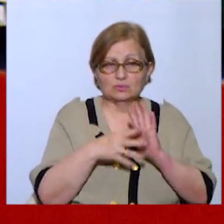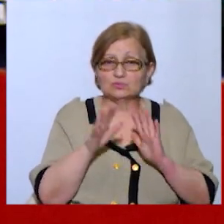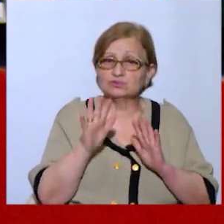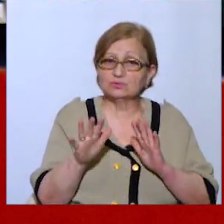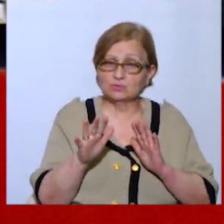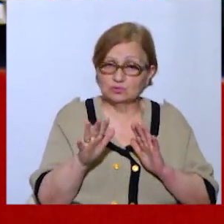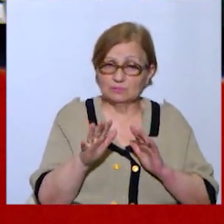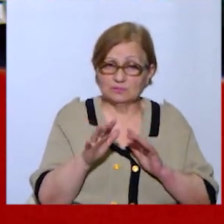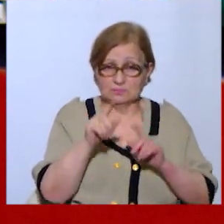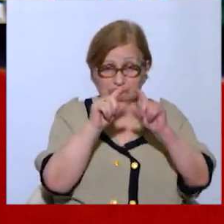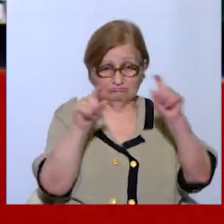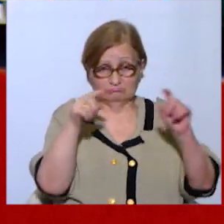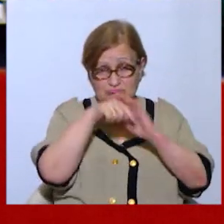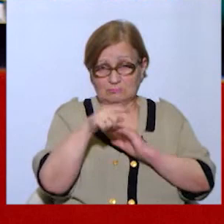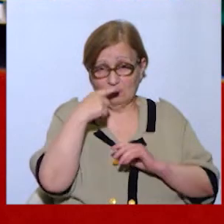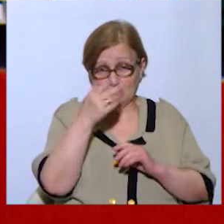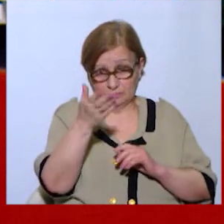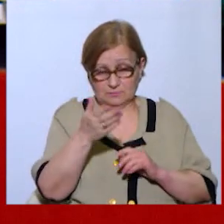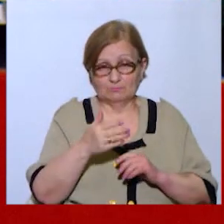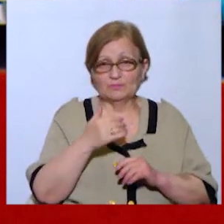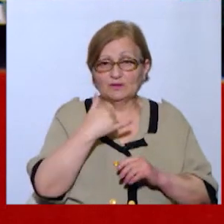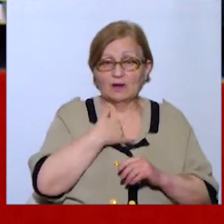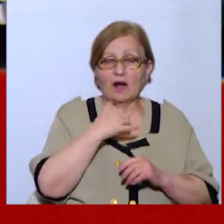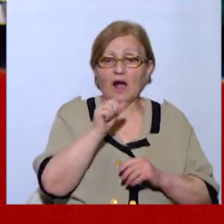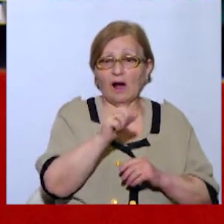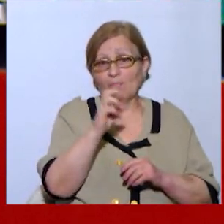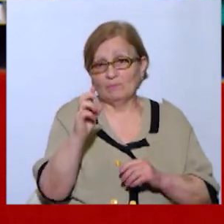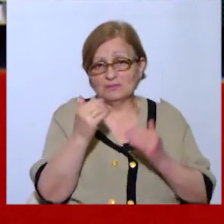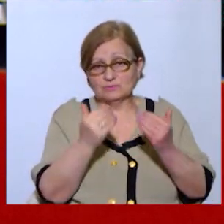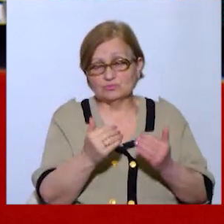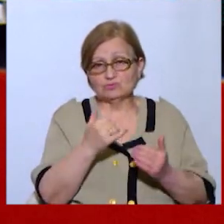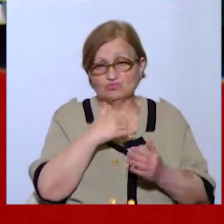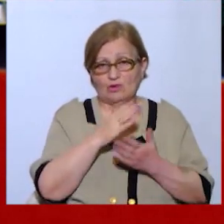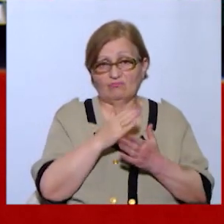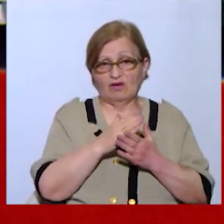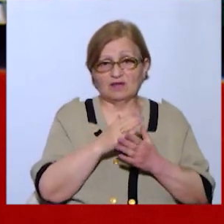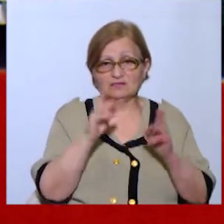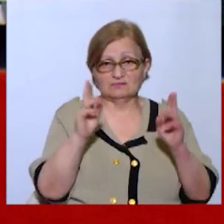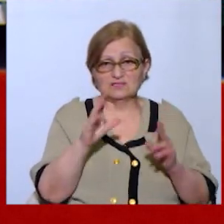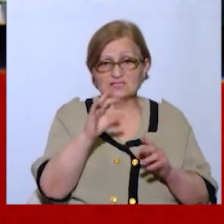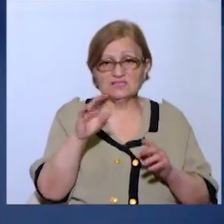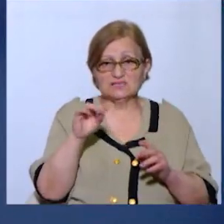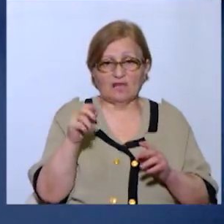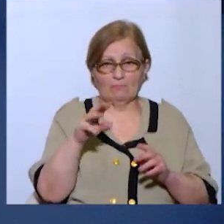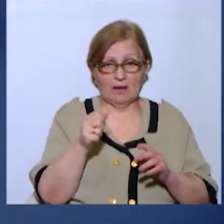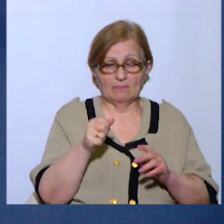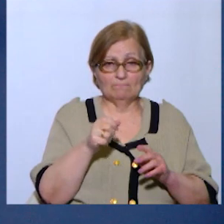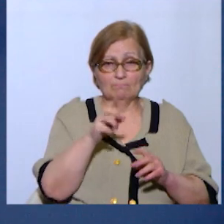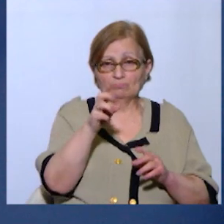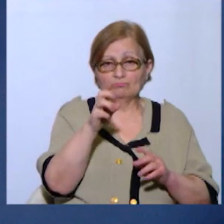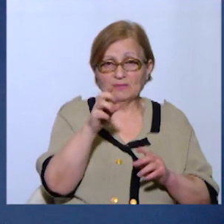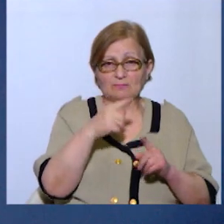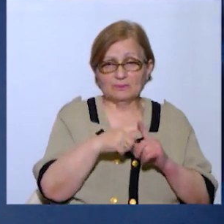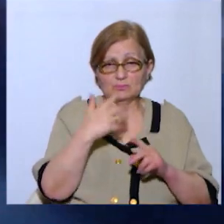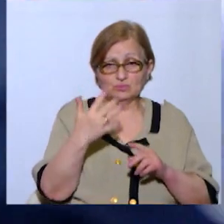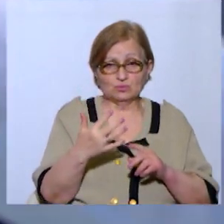0.95 მიასედის ტოლი. მაშასადამე გვაქვს A და B-სთვის სისტემა. საიდანაც მიიღება, რომ B პლუს